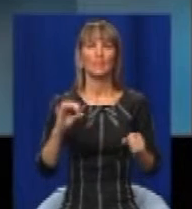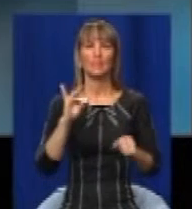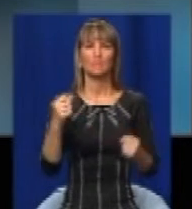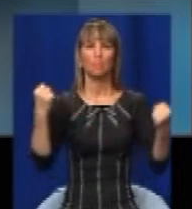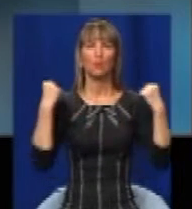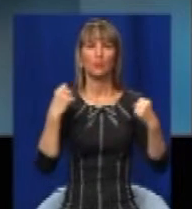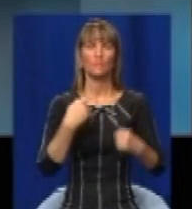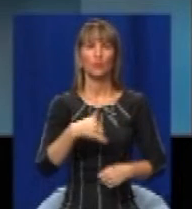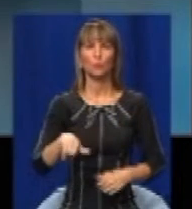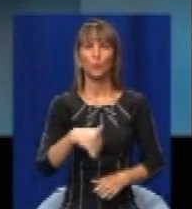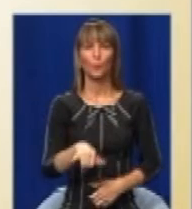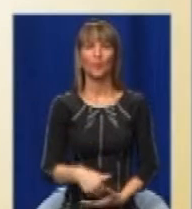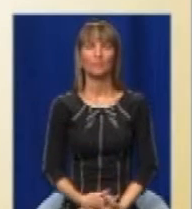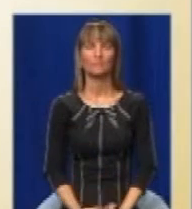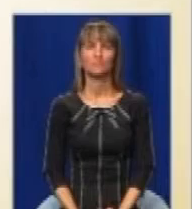сумки.